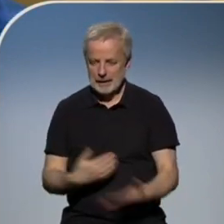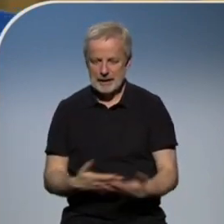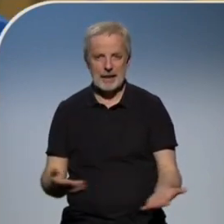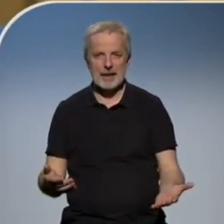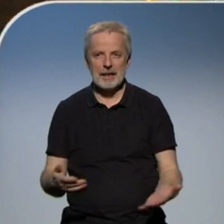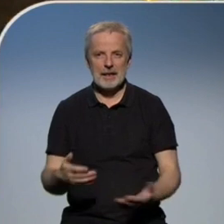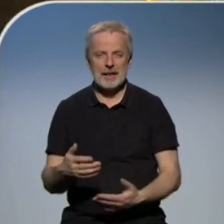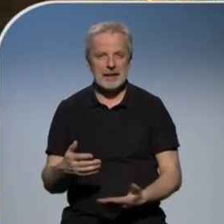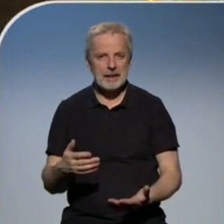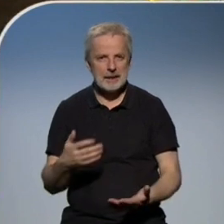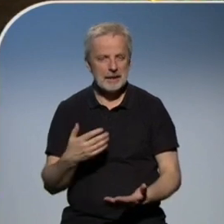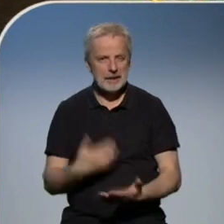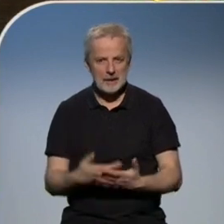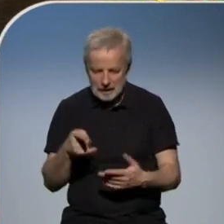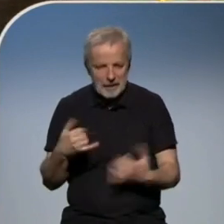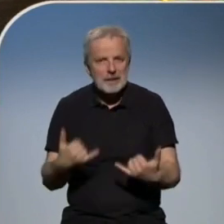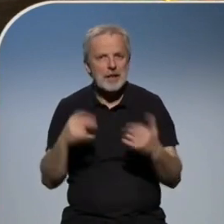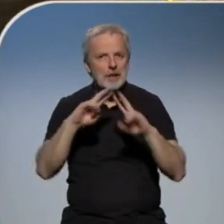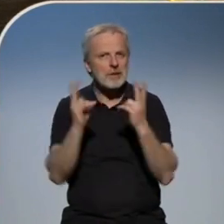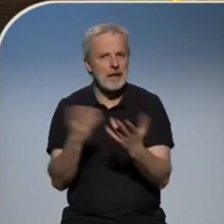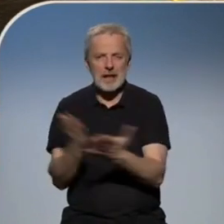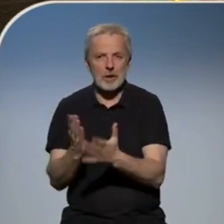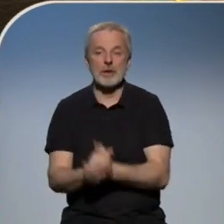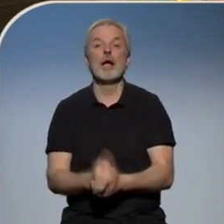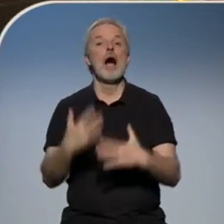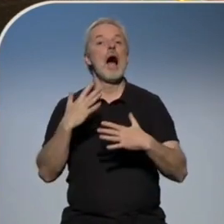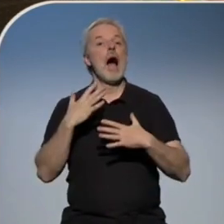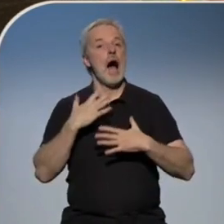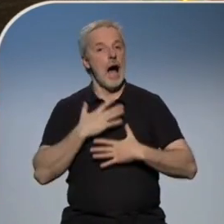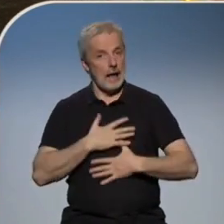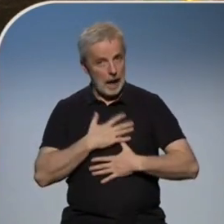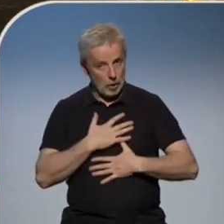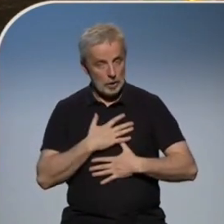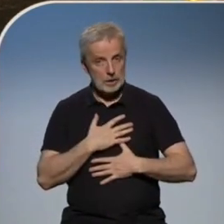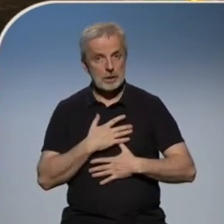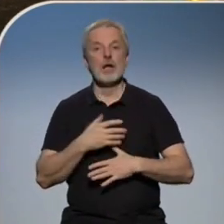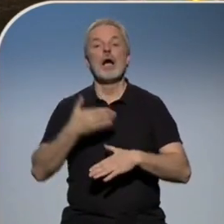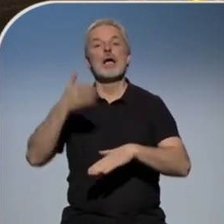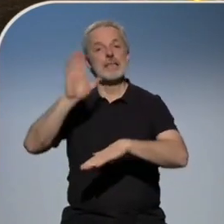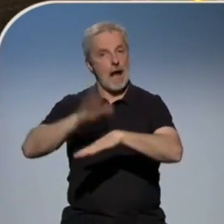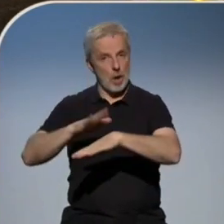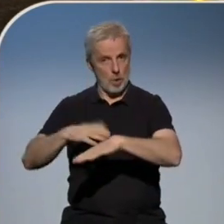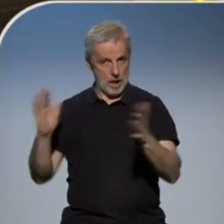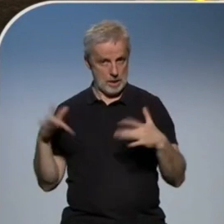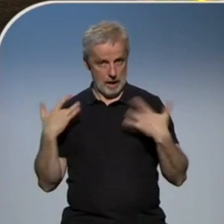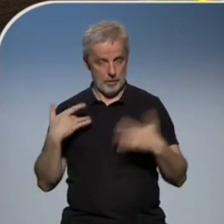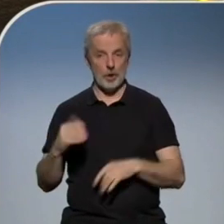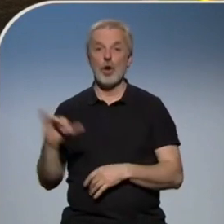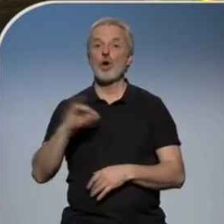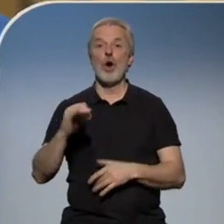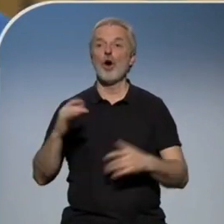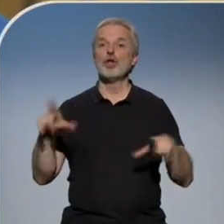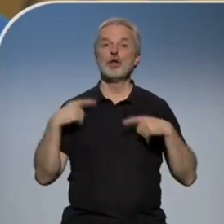Není. Dobře, jako v tomhle světě. Radost je záruka zdraví, takže čím více dní si člověk naučí být radostný,